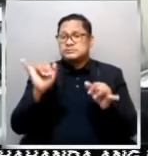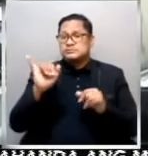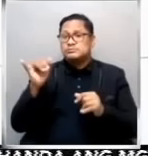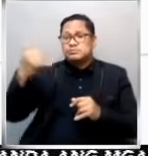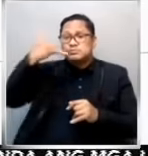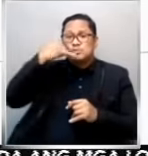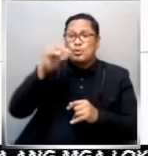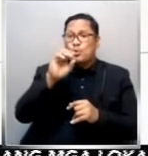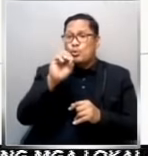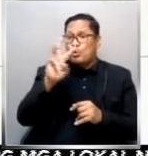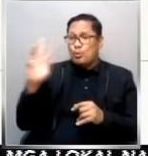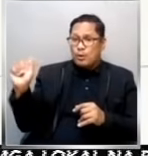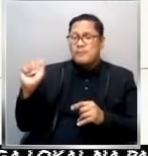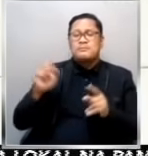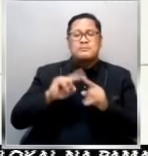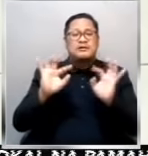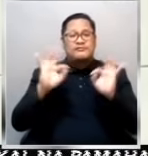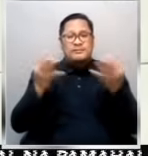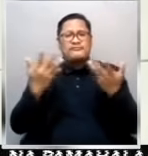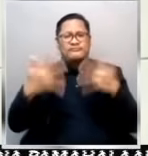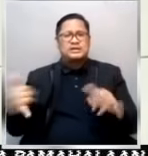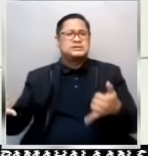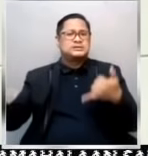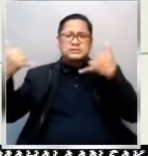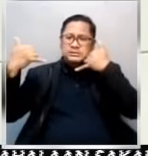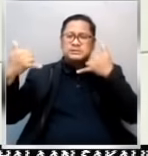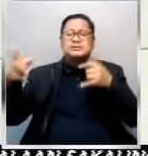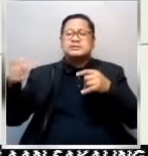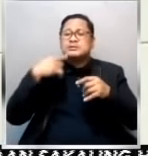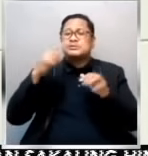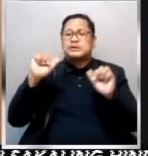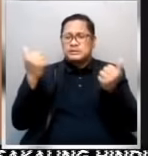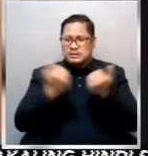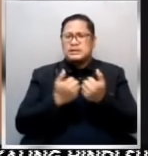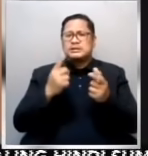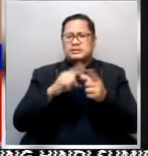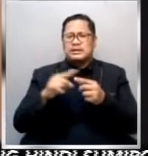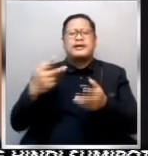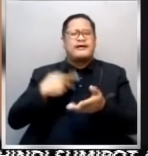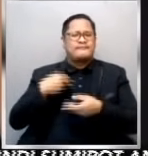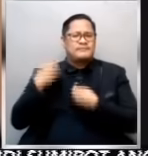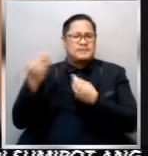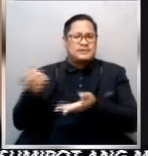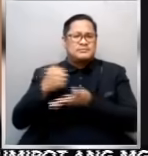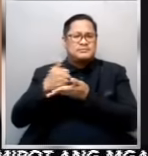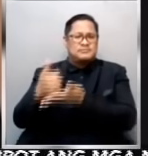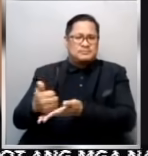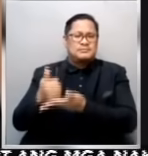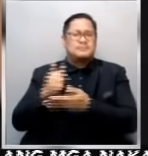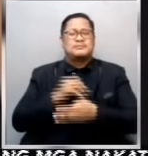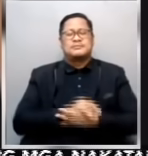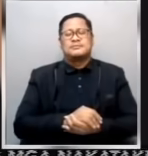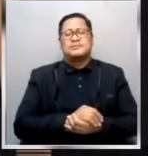pamilya, kinausap na raw sila ng ahensya at nagpaabot ng tulong. Chino Gaston, nakatutok, 24 oras.